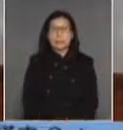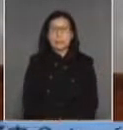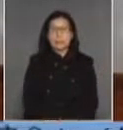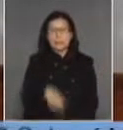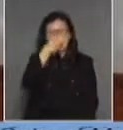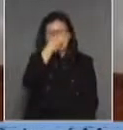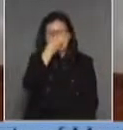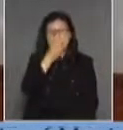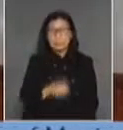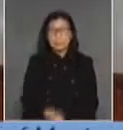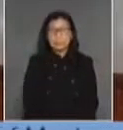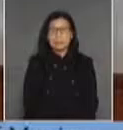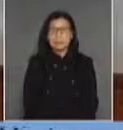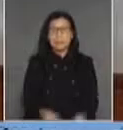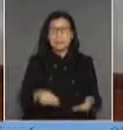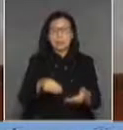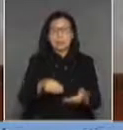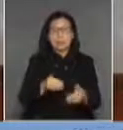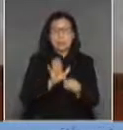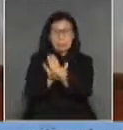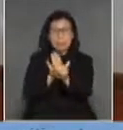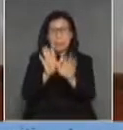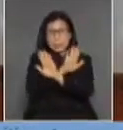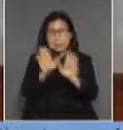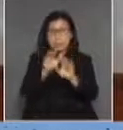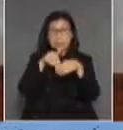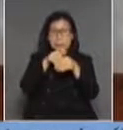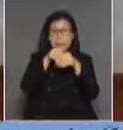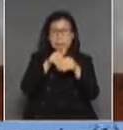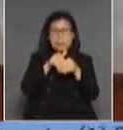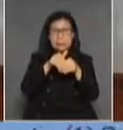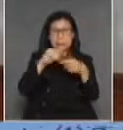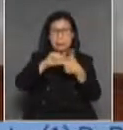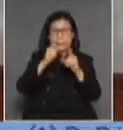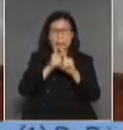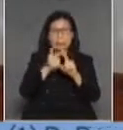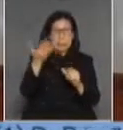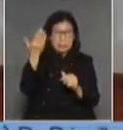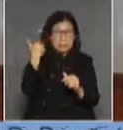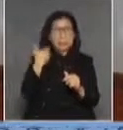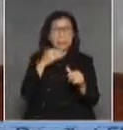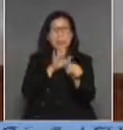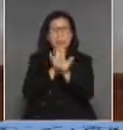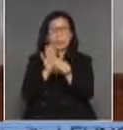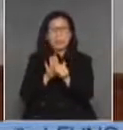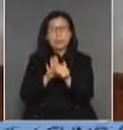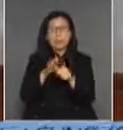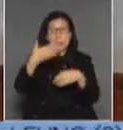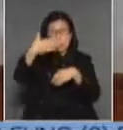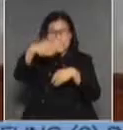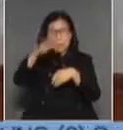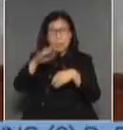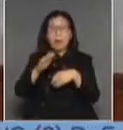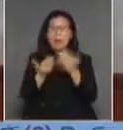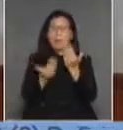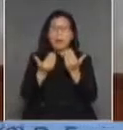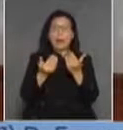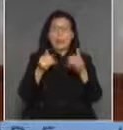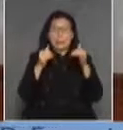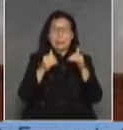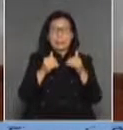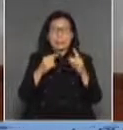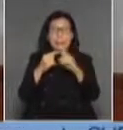港實行的免遣返申請的機制，原意是讓一些外地遭受不